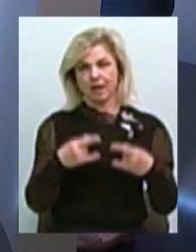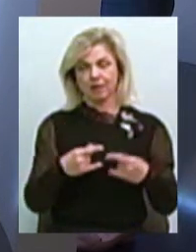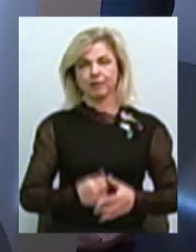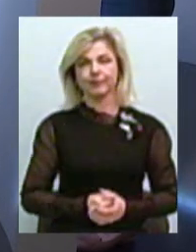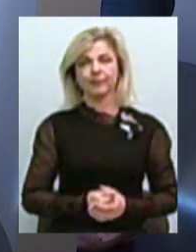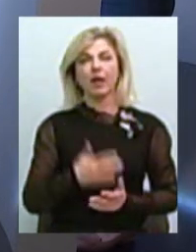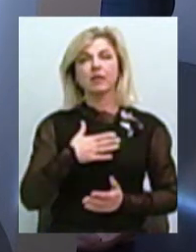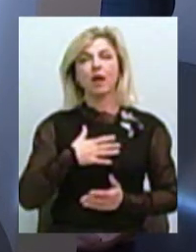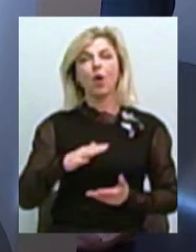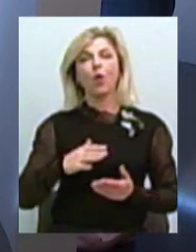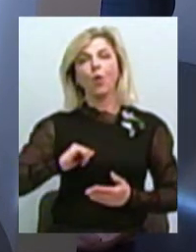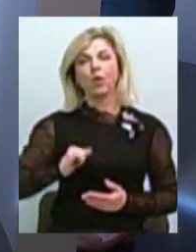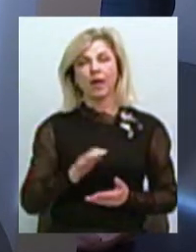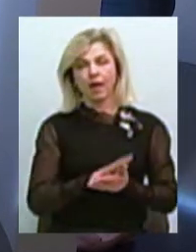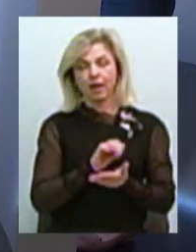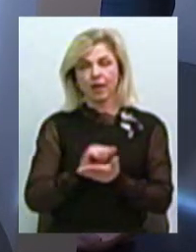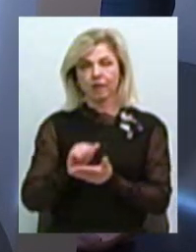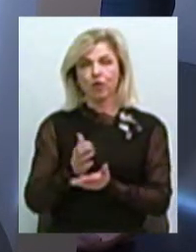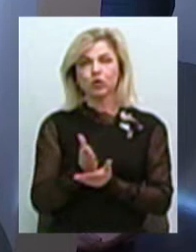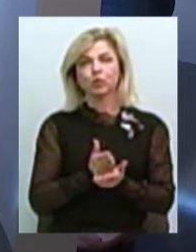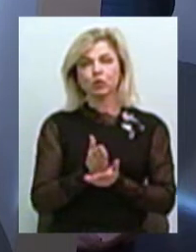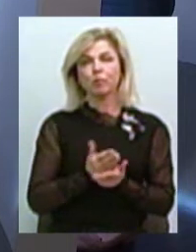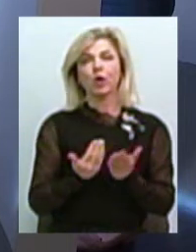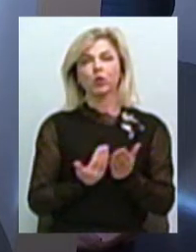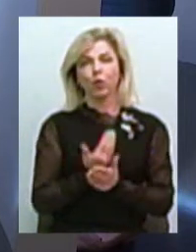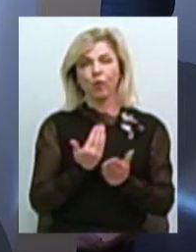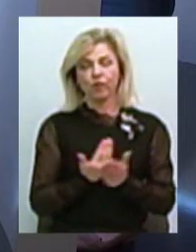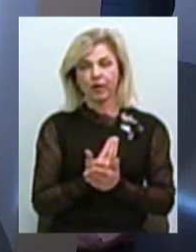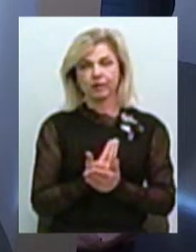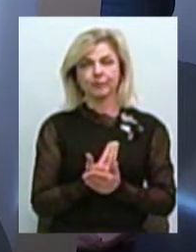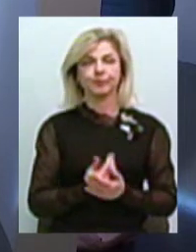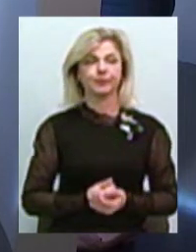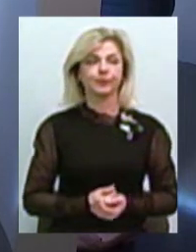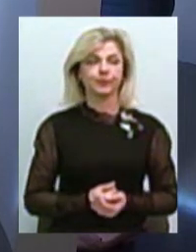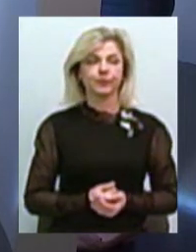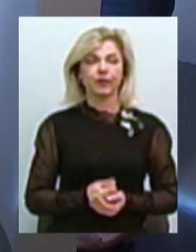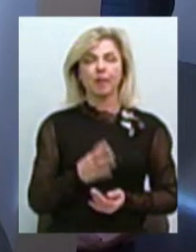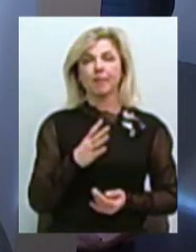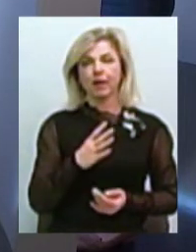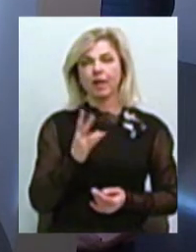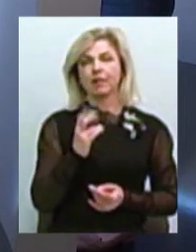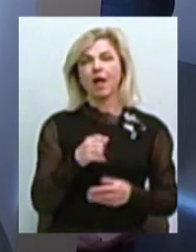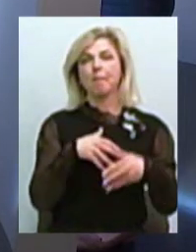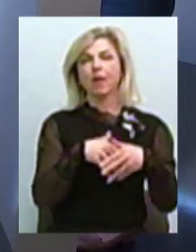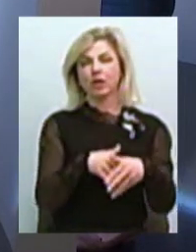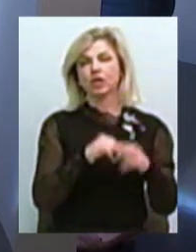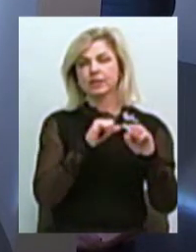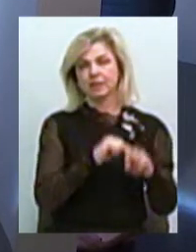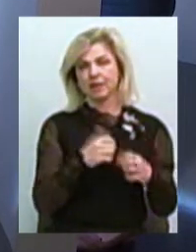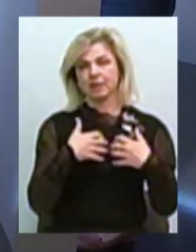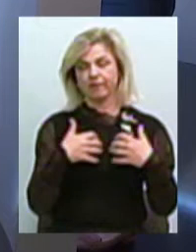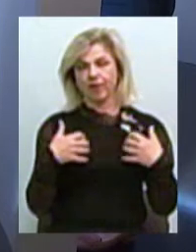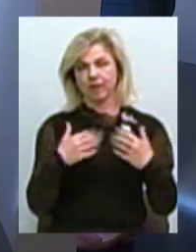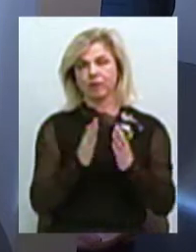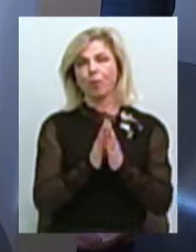76-92-33. Наші колеги зі служби новин Володимир Степанов та Сергій Куроп'ятник побували на марші захисту тварин.